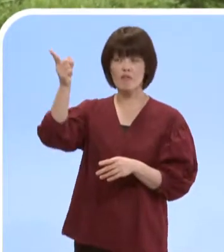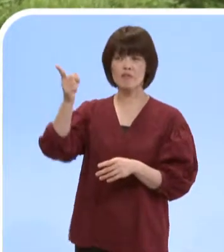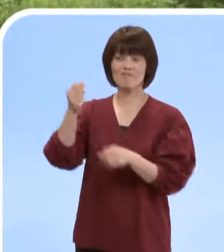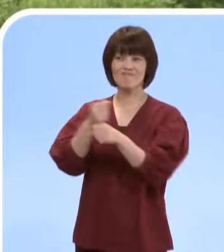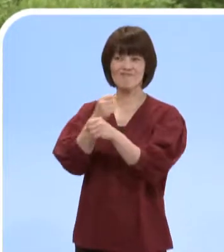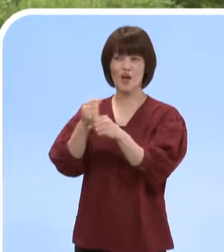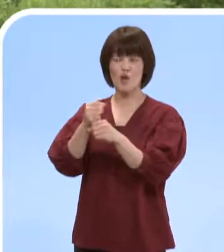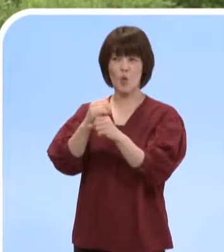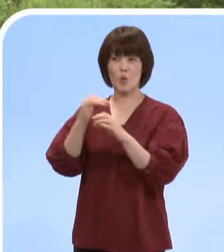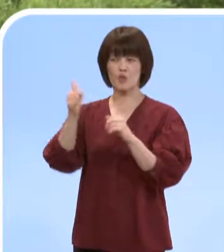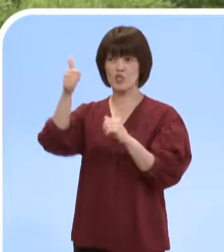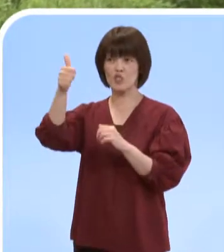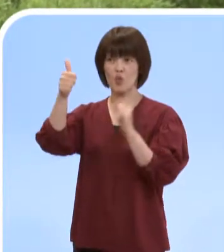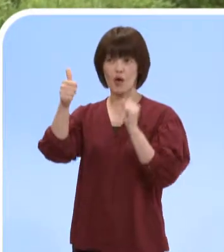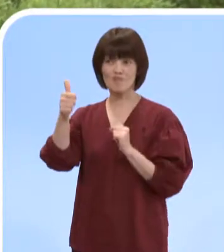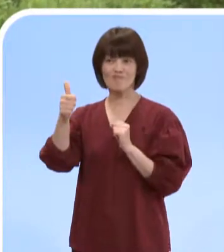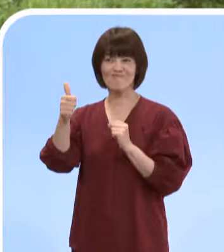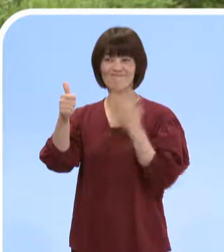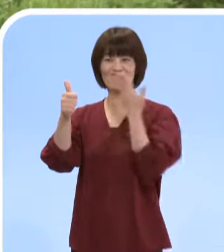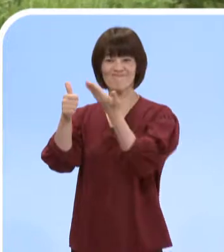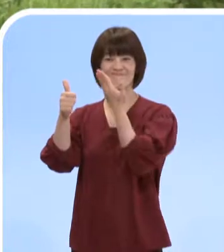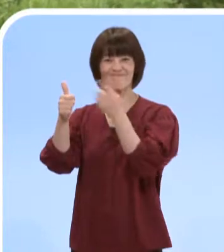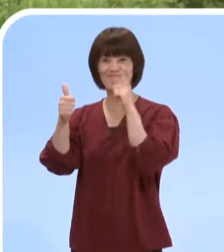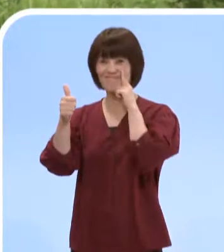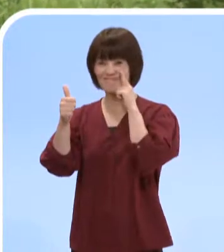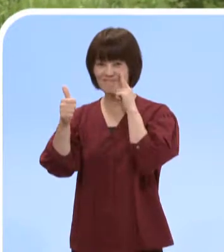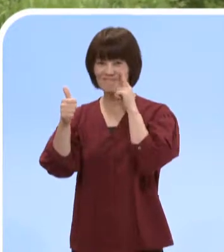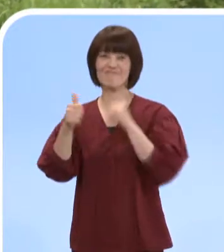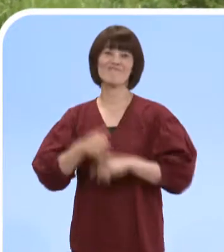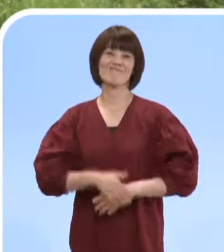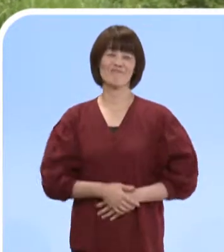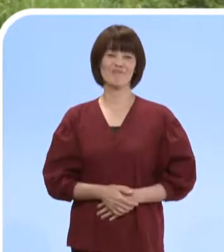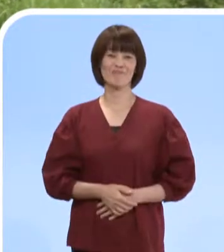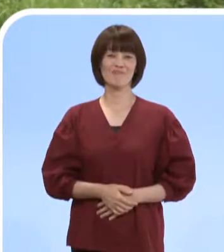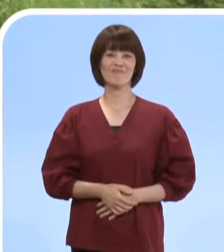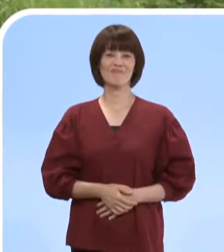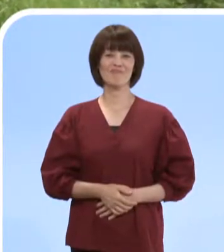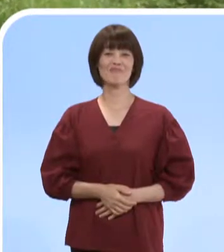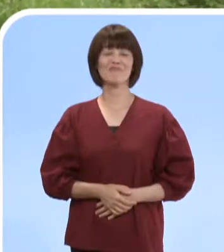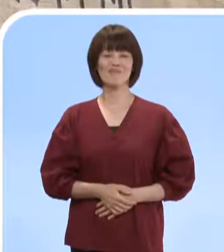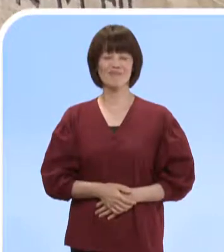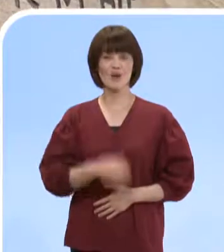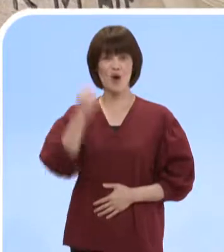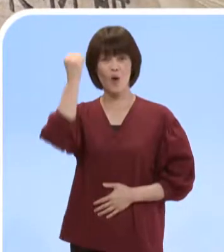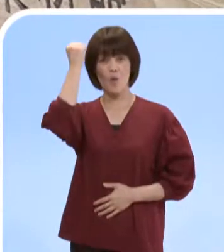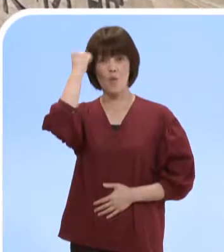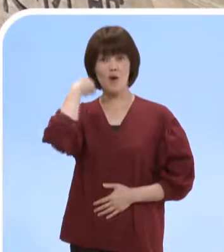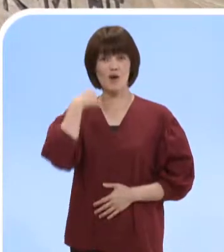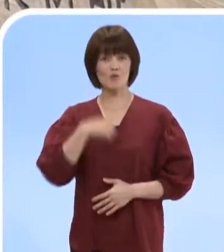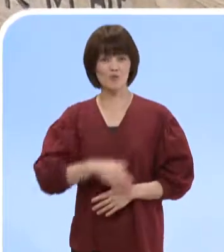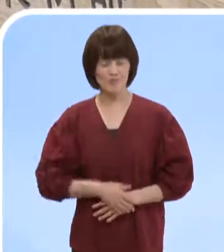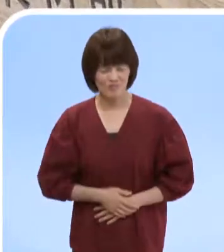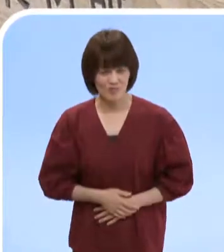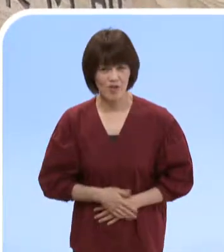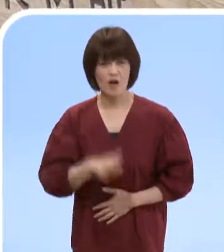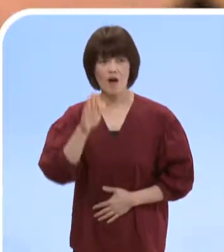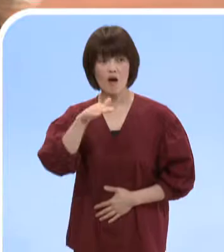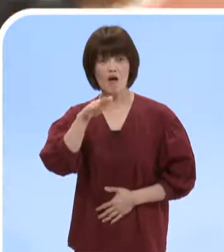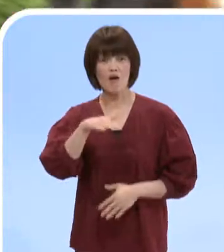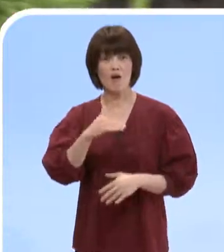あちらの方に作業されてる方がいらっしゃるのでちょっと聞いてみましょう。おはようございます